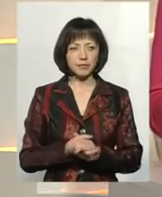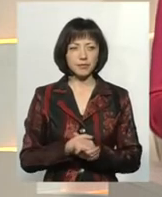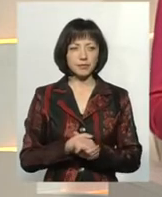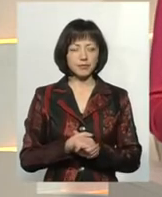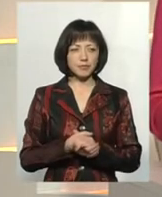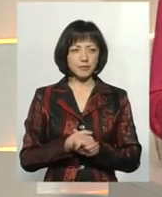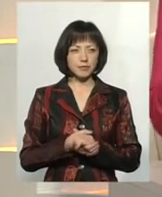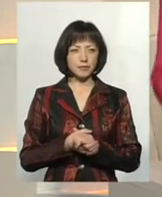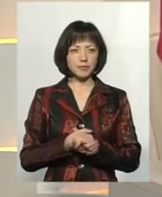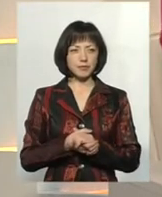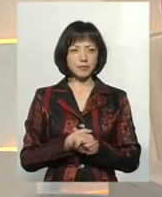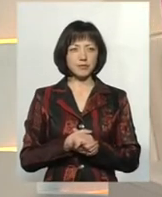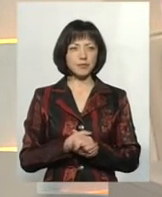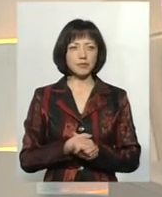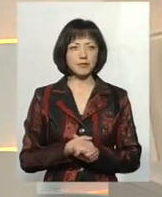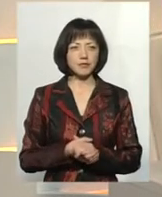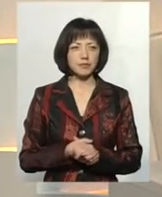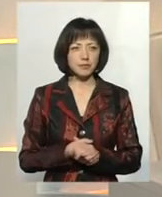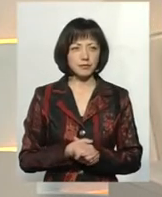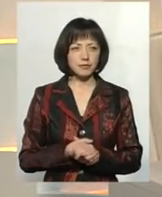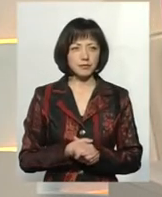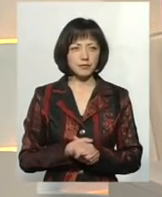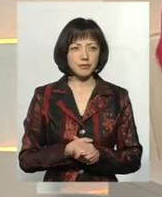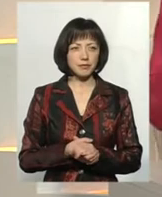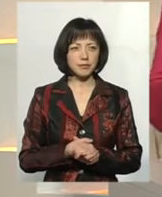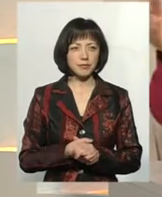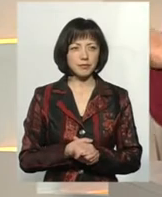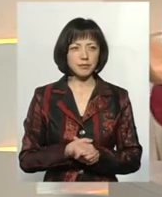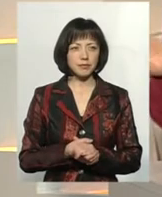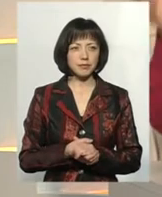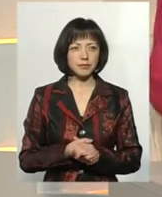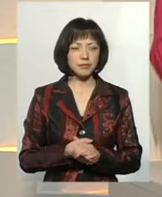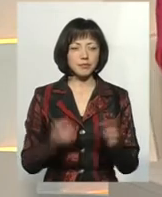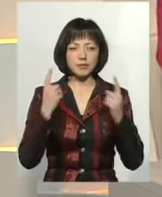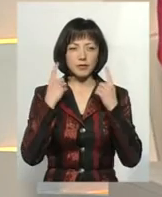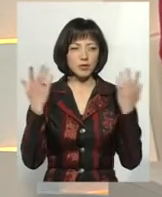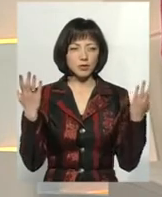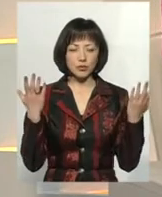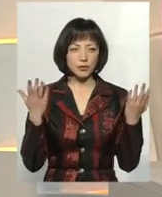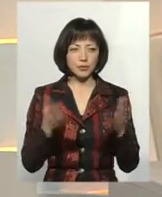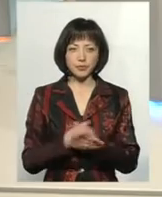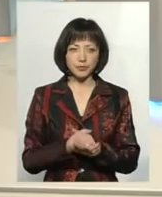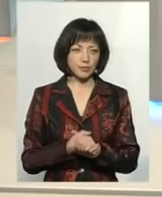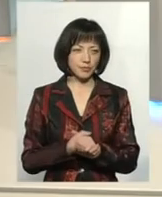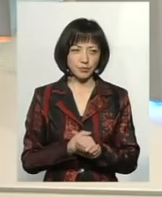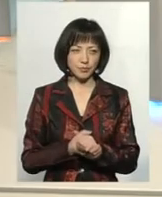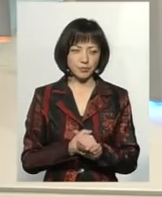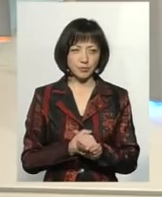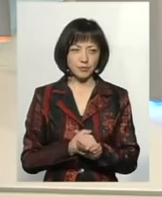сейчас рядом стоит... Я перепрошую, ми, на жаль, не чуємо, можливо...